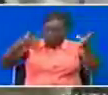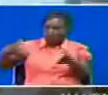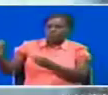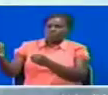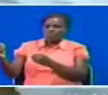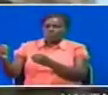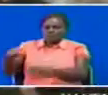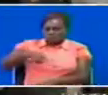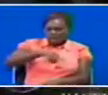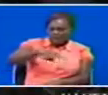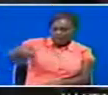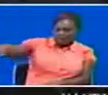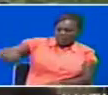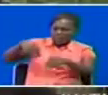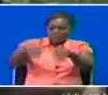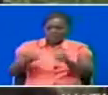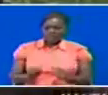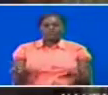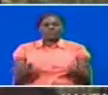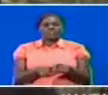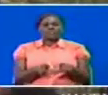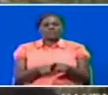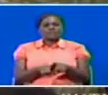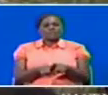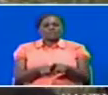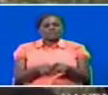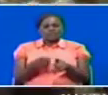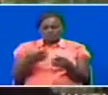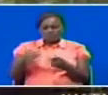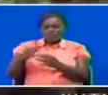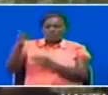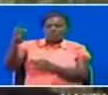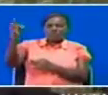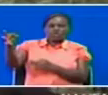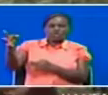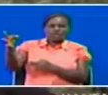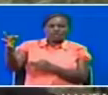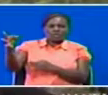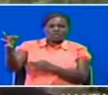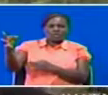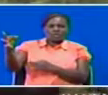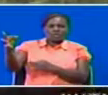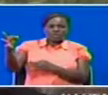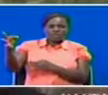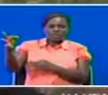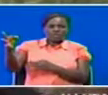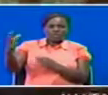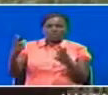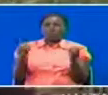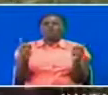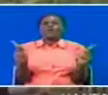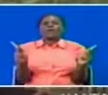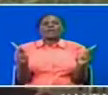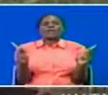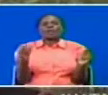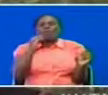malishoni wanalizunguka kaburi pia. Kuanzia hapa kuenda mbele, anniversary zenye zinafuata sasa hizo zitakuwa tu za kanisa